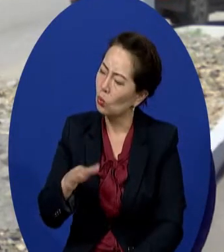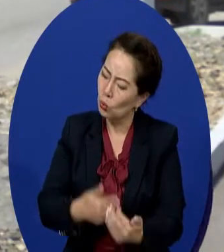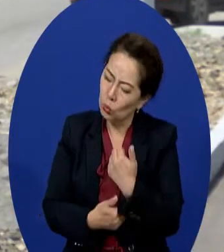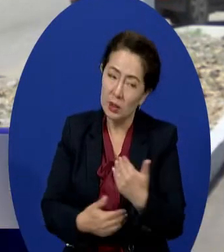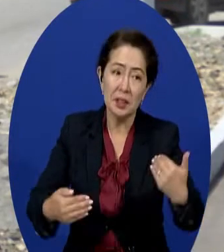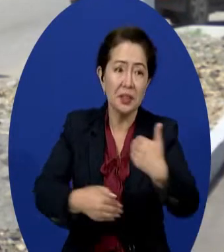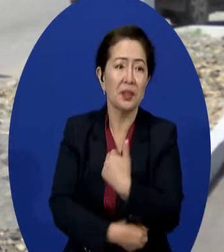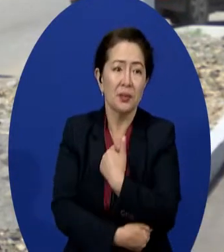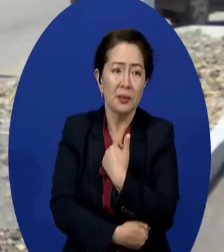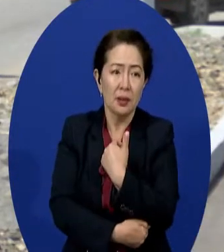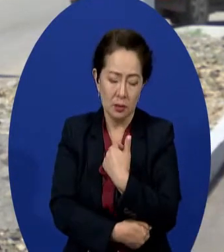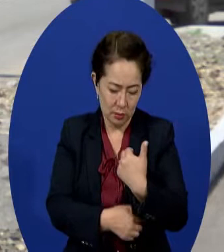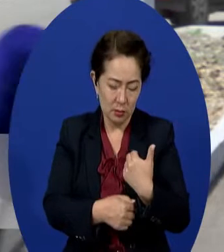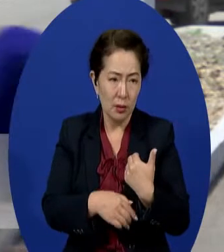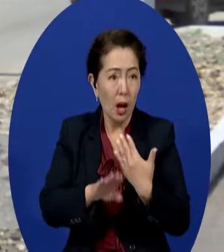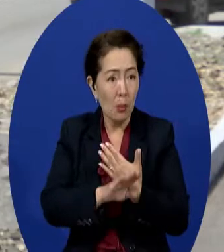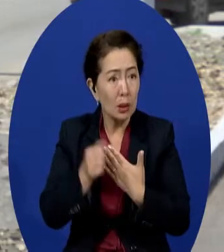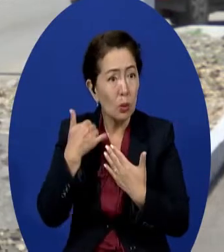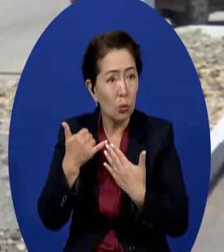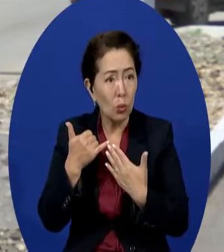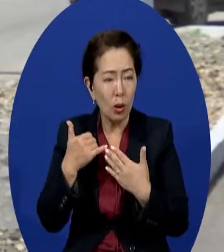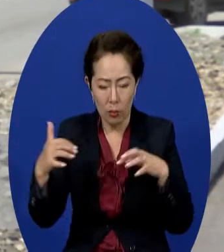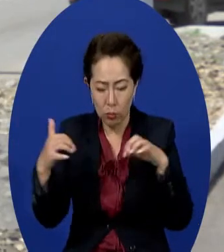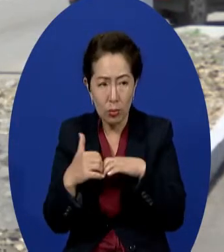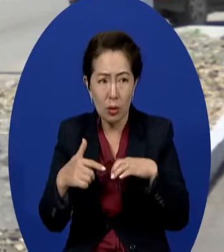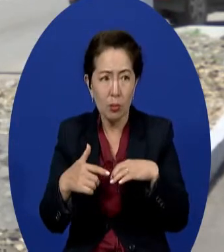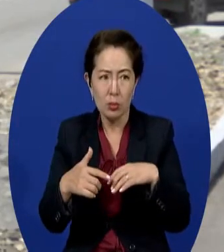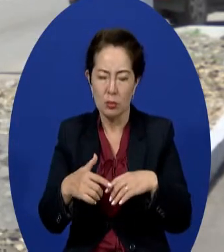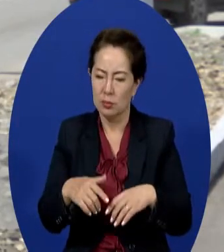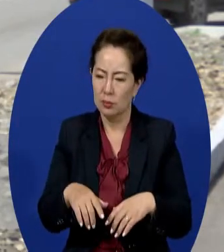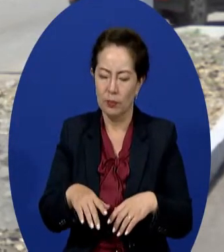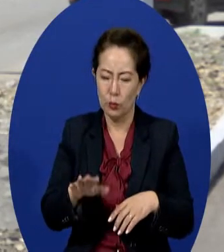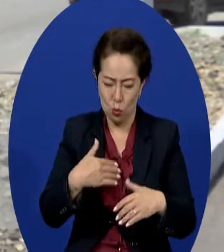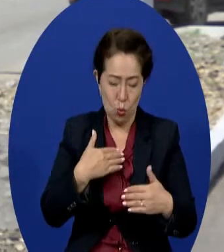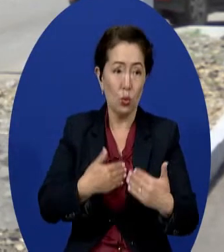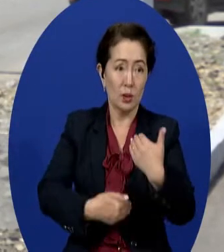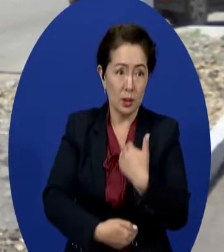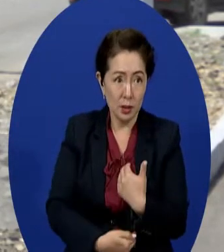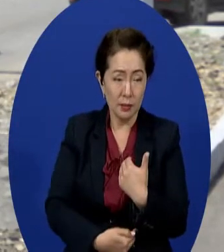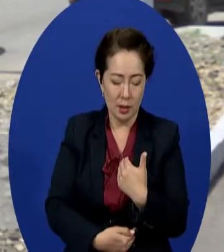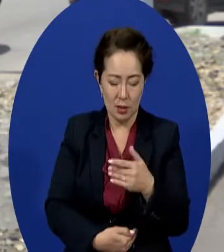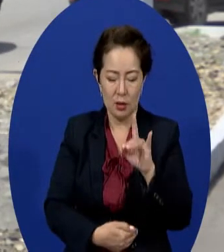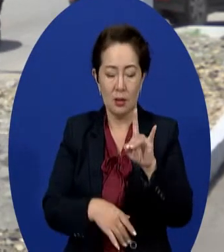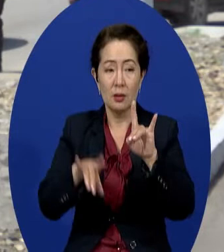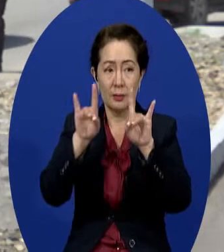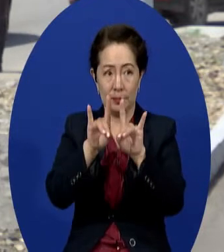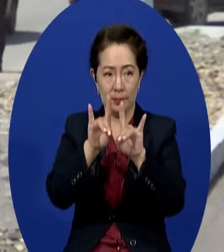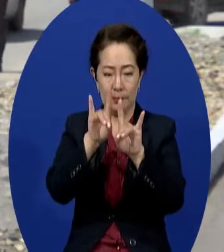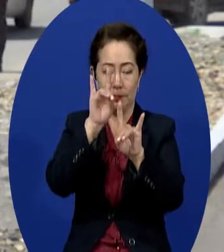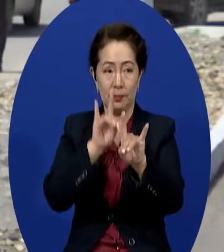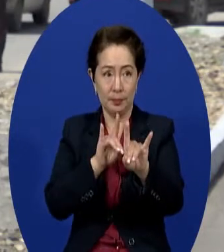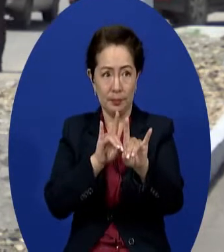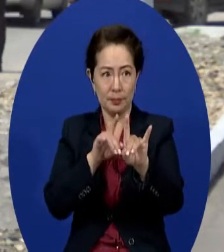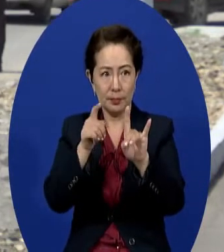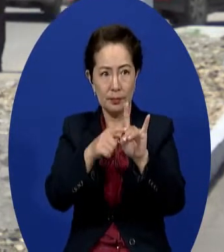Энэ хамгаалж чадах уу? Хүүхдээ услын үед тийм ээ. За аюул услын үед бол мэдээж хэрэг хүүхдээ тэмрээд урд цуугаа явж байгаа нөхцөл байдал дээр одоо үйл хөдлөх